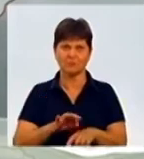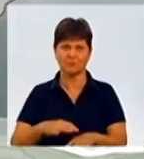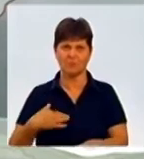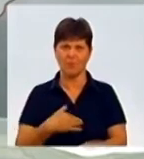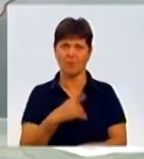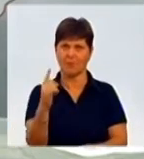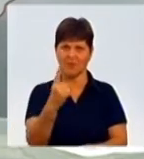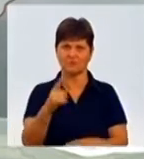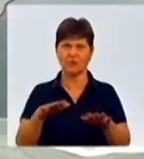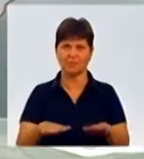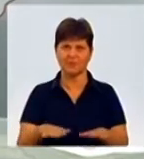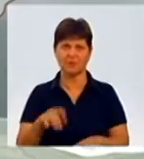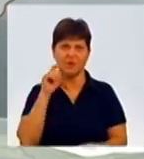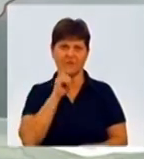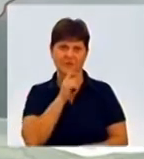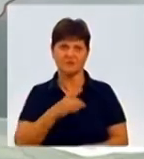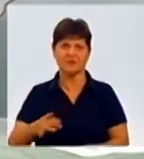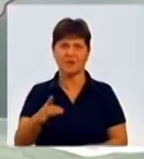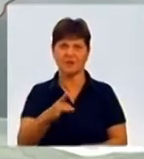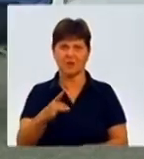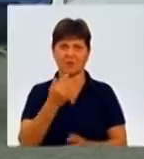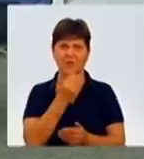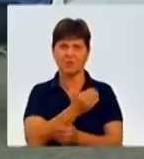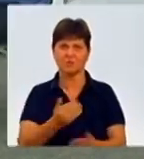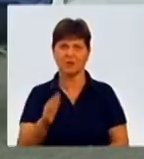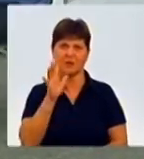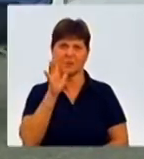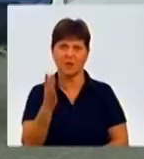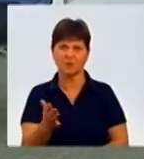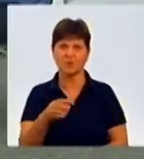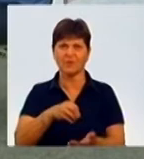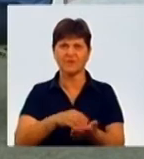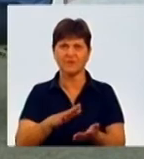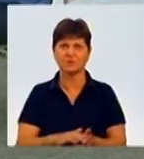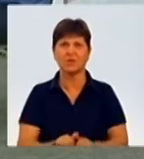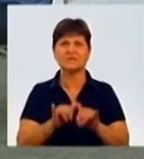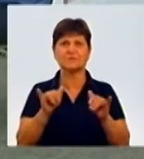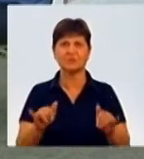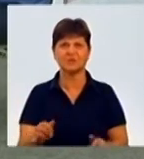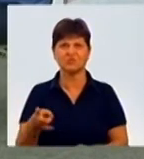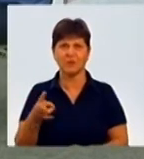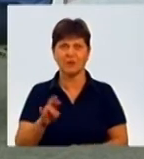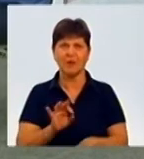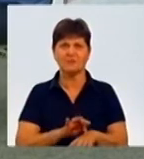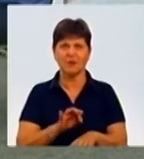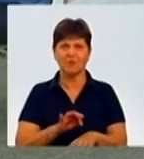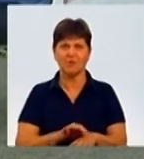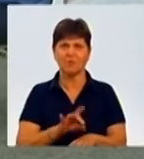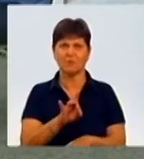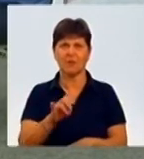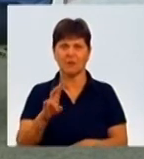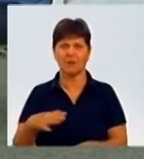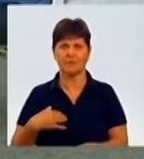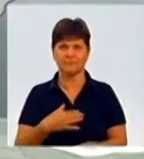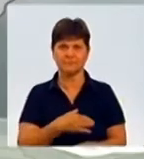першому місці. І ось так, у Вінницькому регіоні за останні 5 років все ж таки фіксують збільшення захворюваності на рак молочної залози